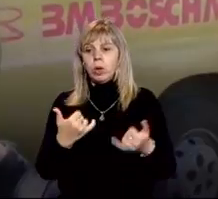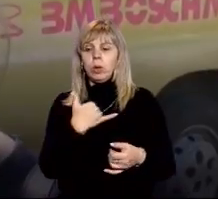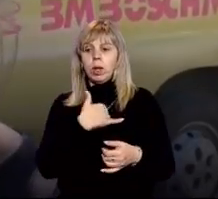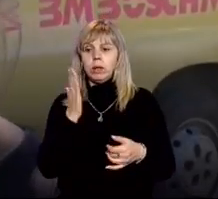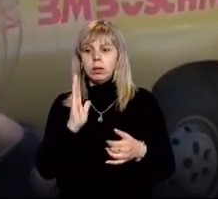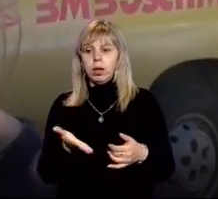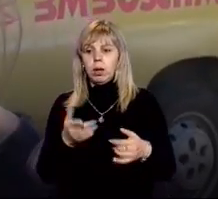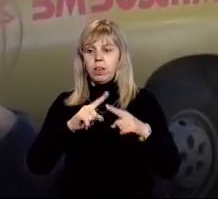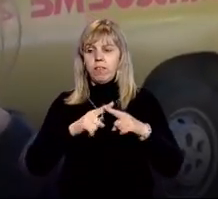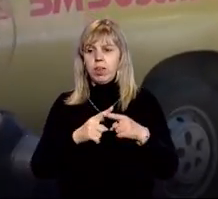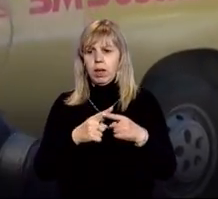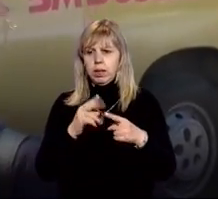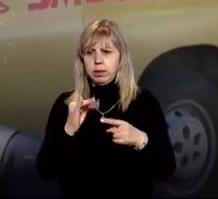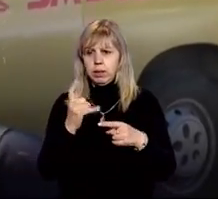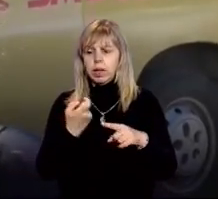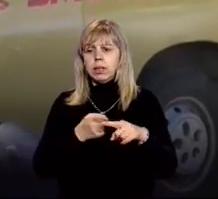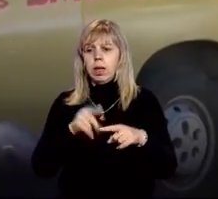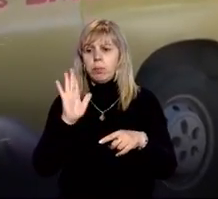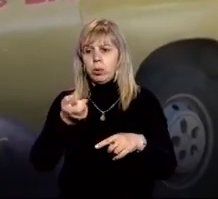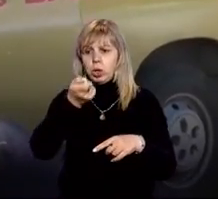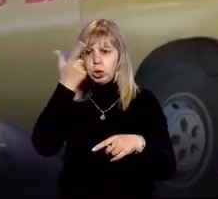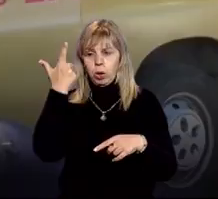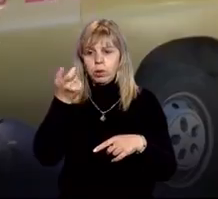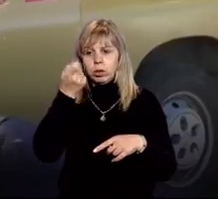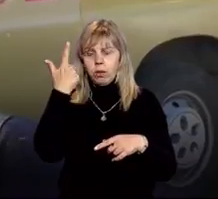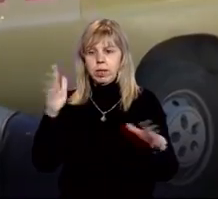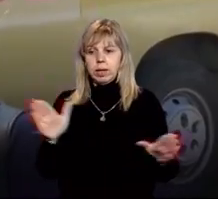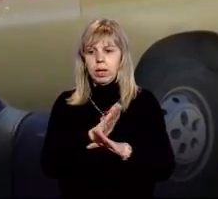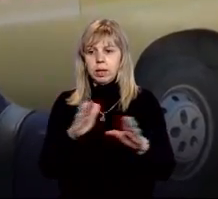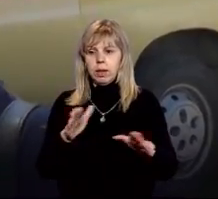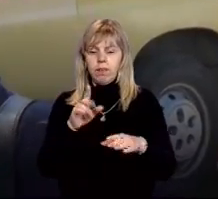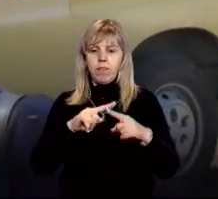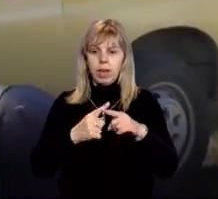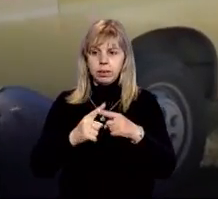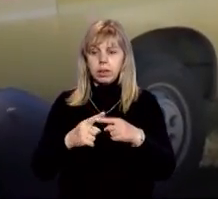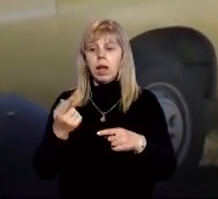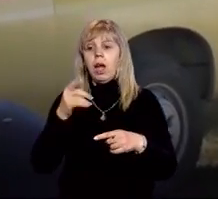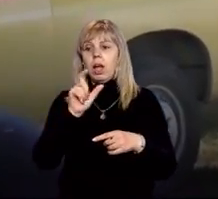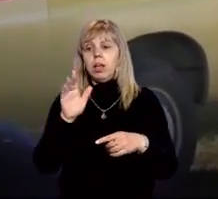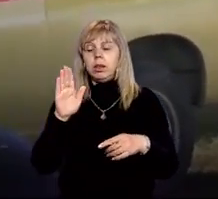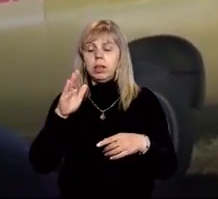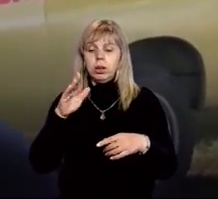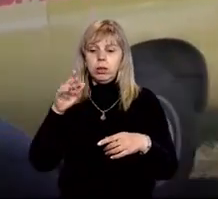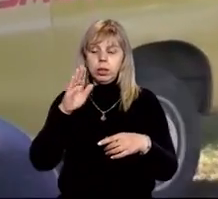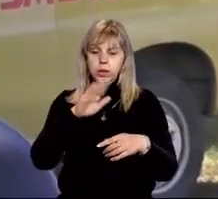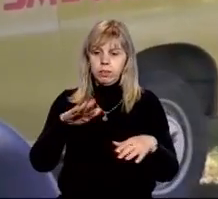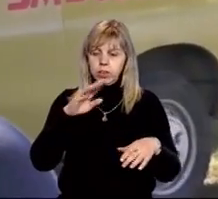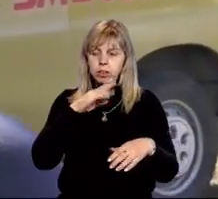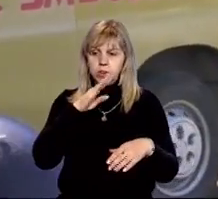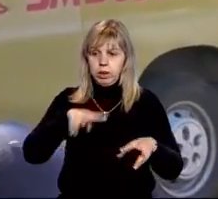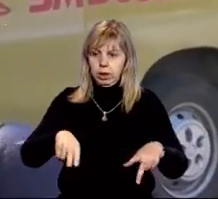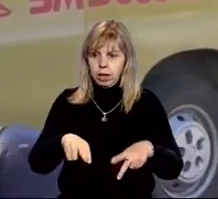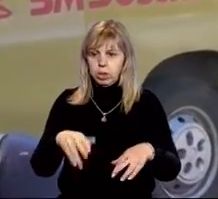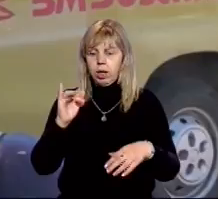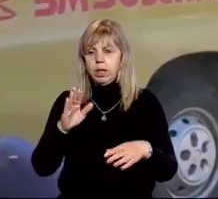буде в'язанка, це будуть словацьких пісень в'язанка, будуть дівчата з Турянської долини танцювати і